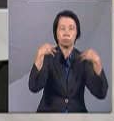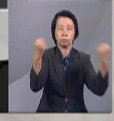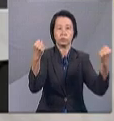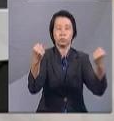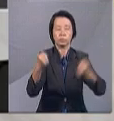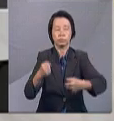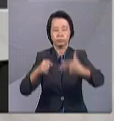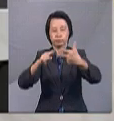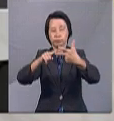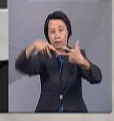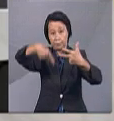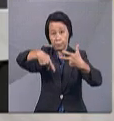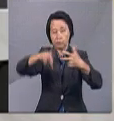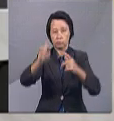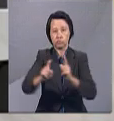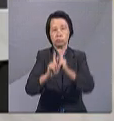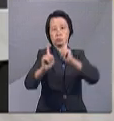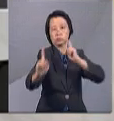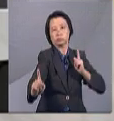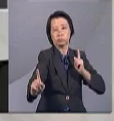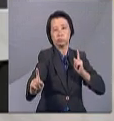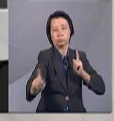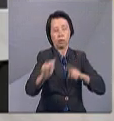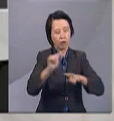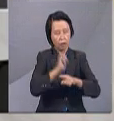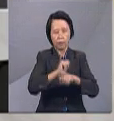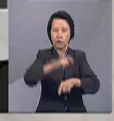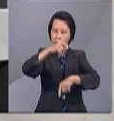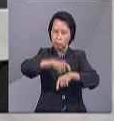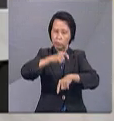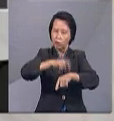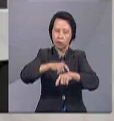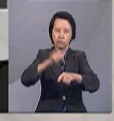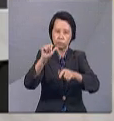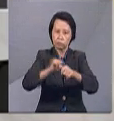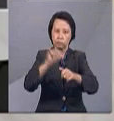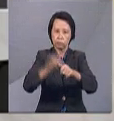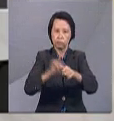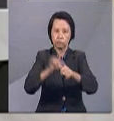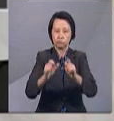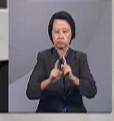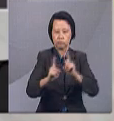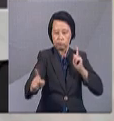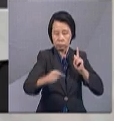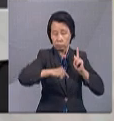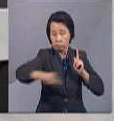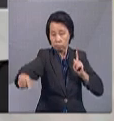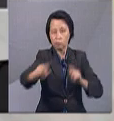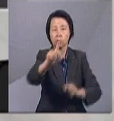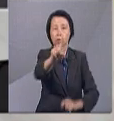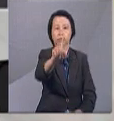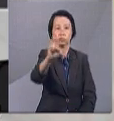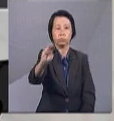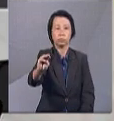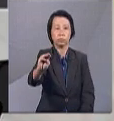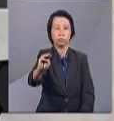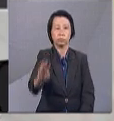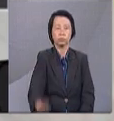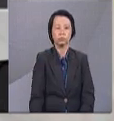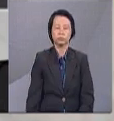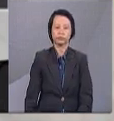biar penjarakan sosial diamalkan pada setiap Master yaitu sekurang-kurangnya satu mite